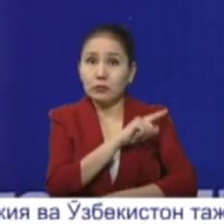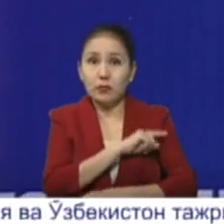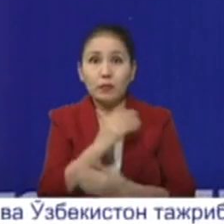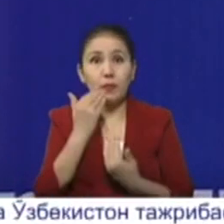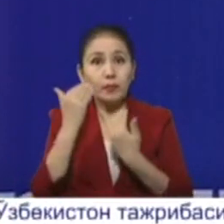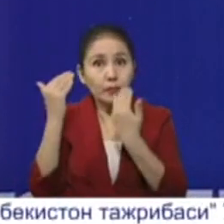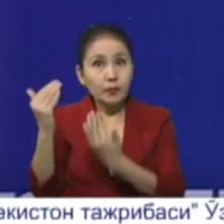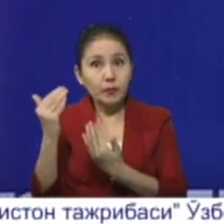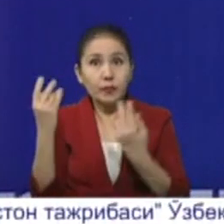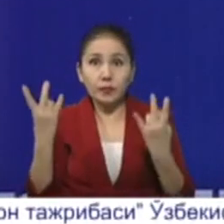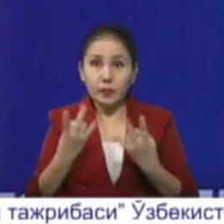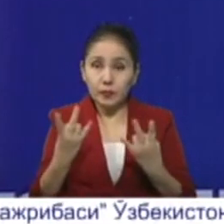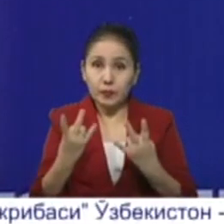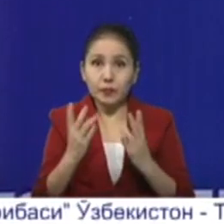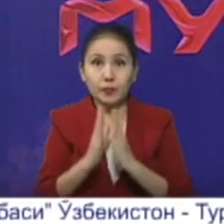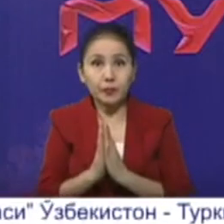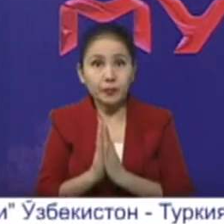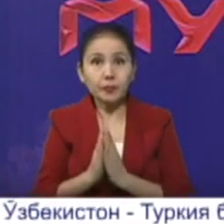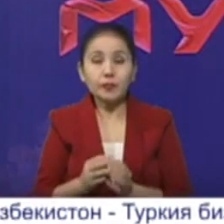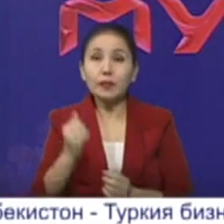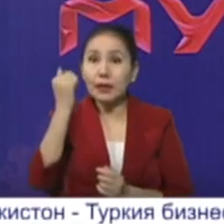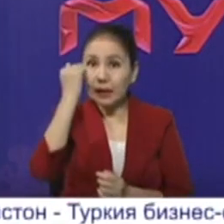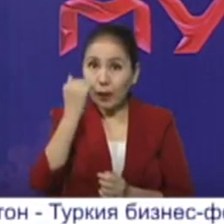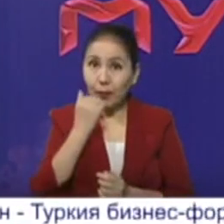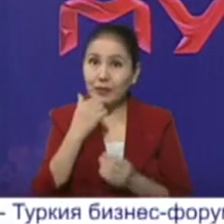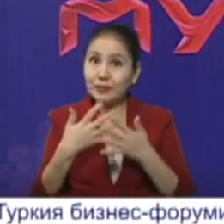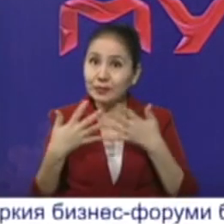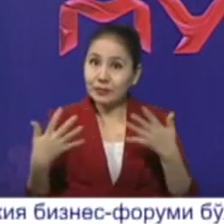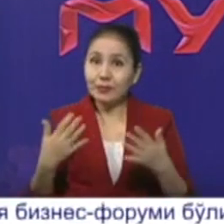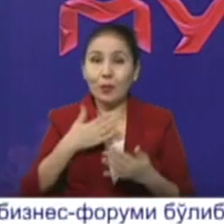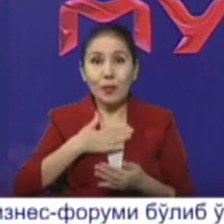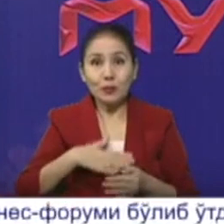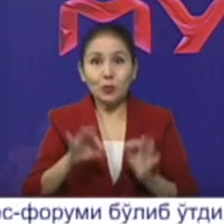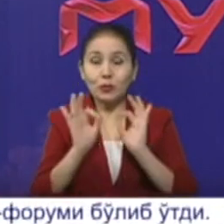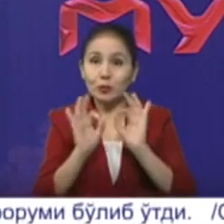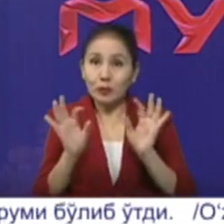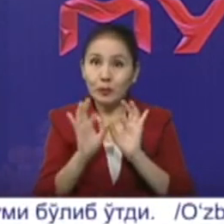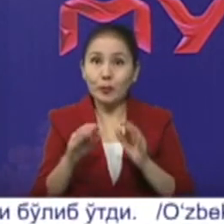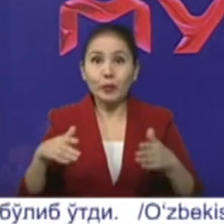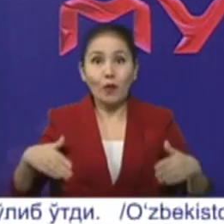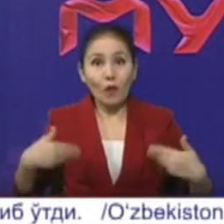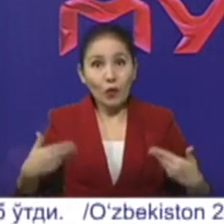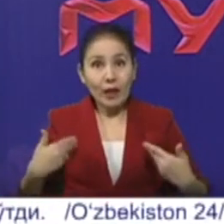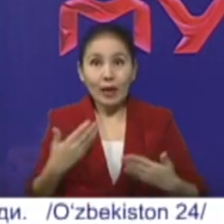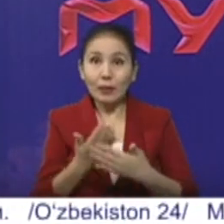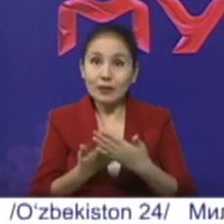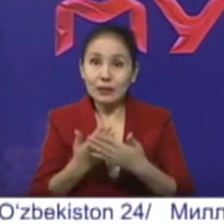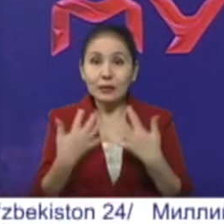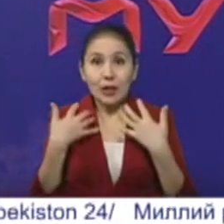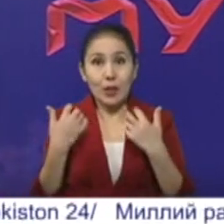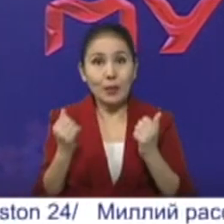nazorati ostida ichishlarini tavsiya etaman. Rahmat Barno opa bugungi mazmunli suhbatingiz uchun. Rahmat. Foydali maslahatlaringiz uchun salomat